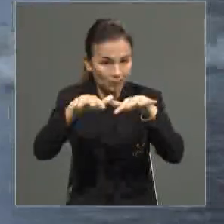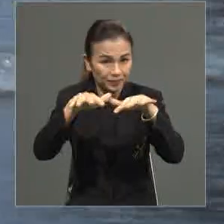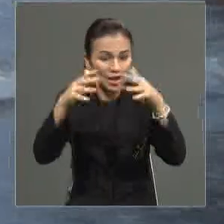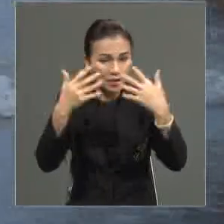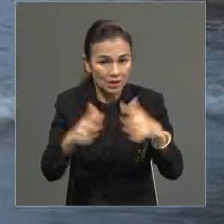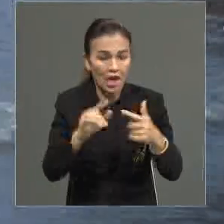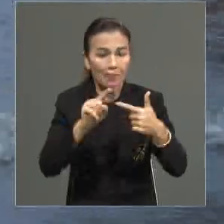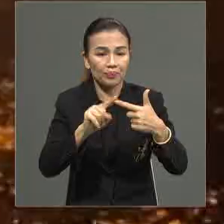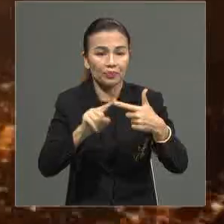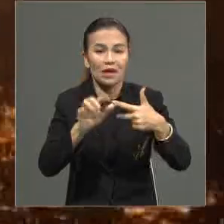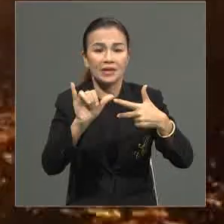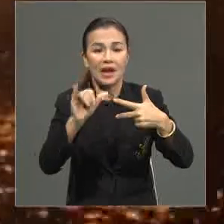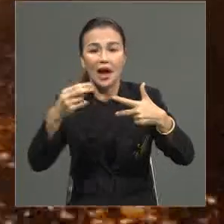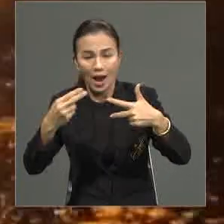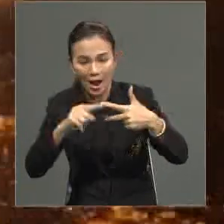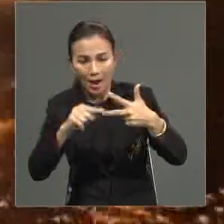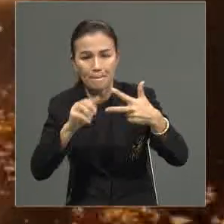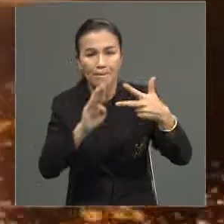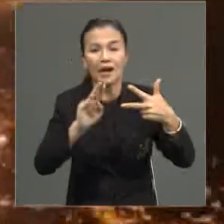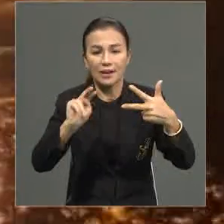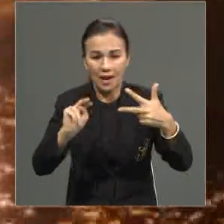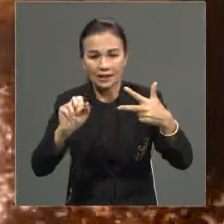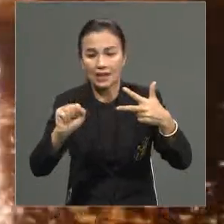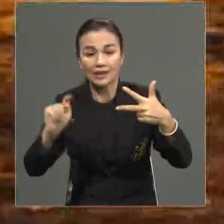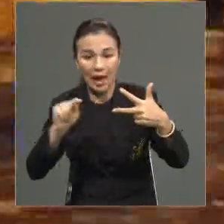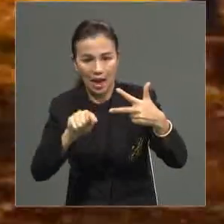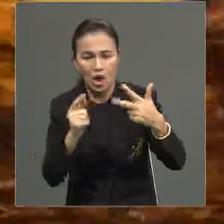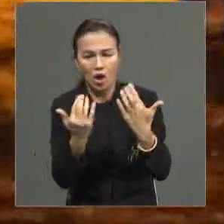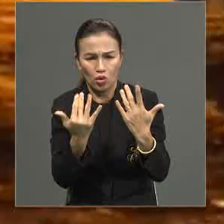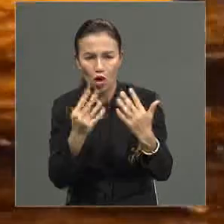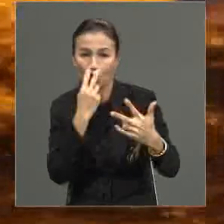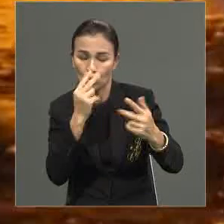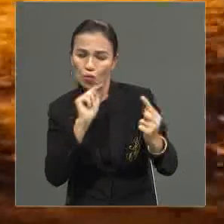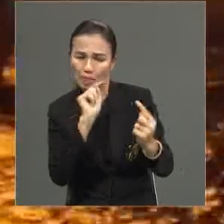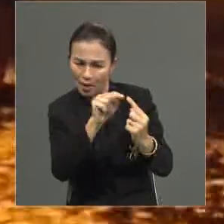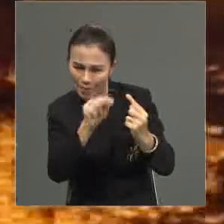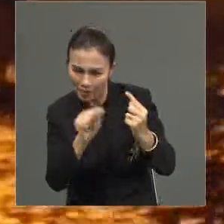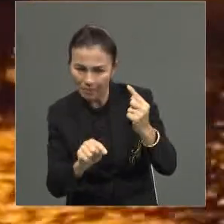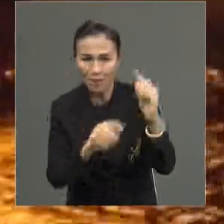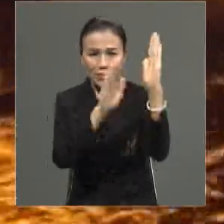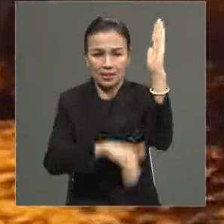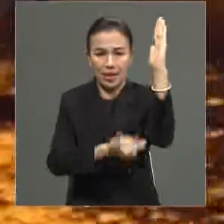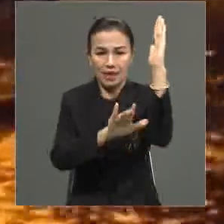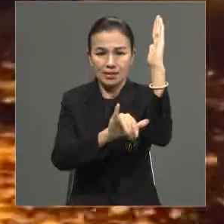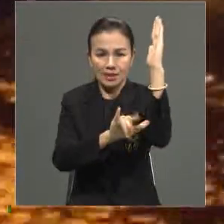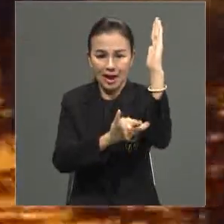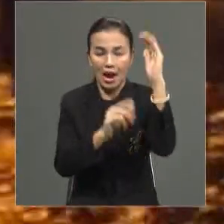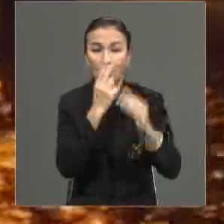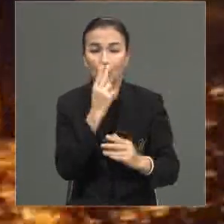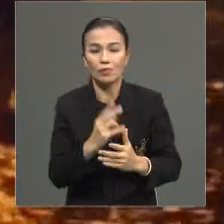แล้วก็มีที่อำเภอยะหากับอำเภอบันนังสตาด้วยนะคะเดี๋ยวเราไปเจาะในพื้นที่จังหวัดยะลากันต่อนะคะ ครับ